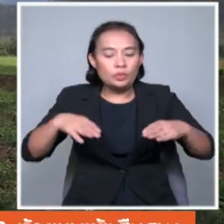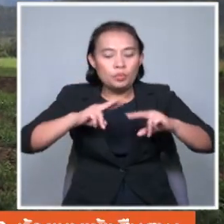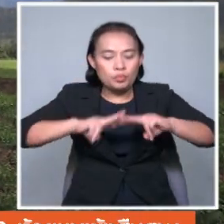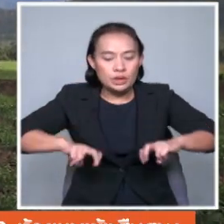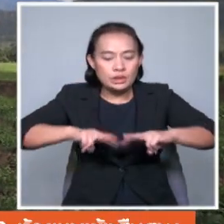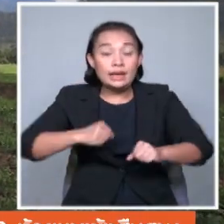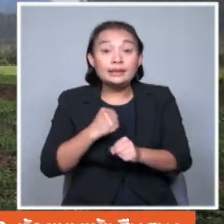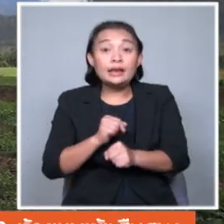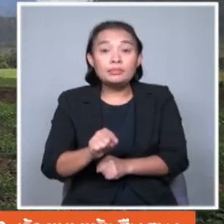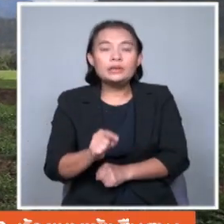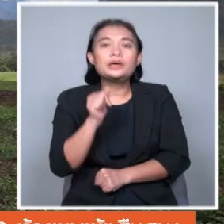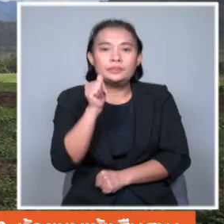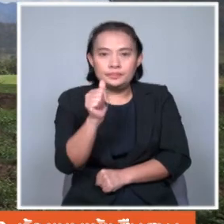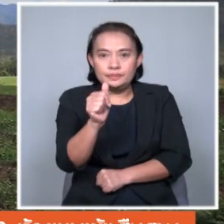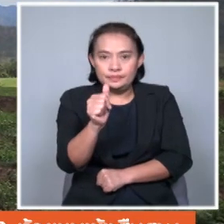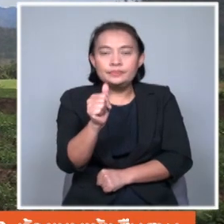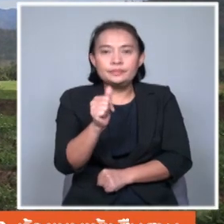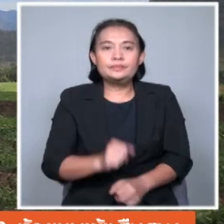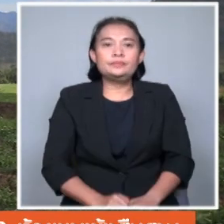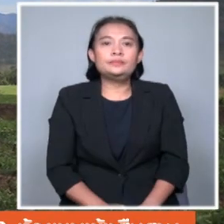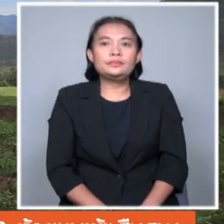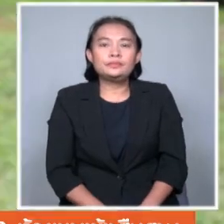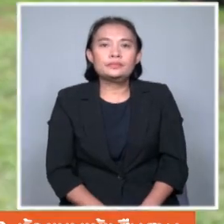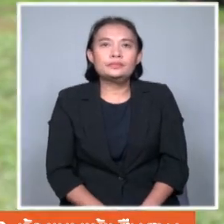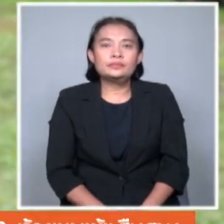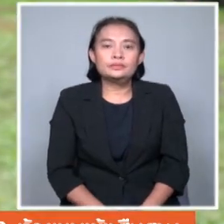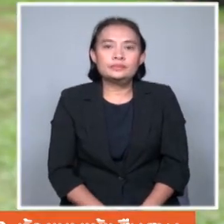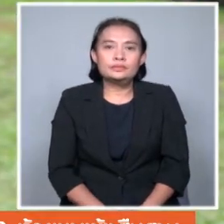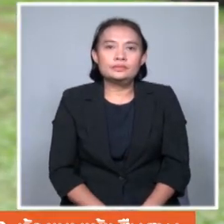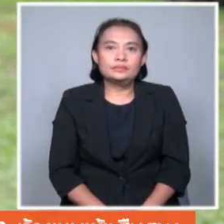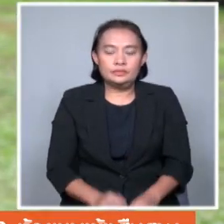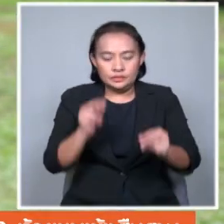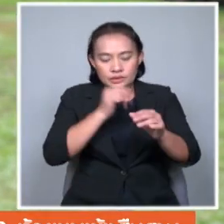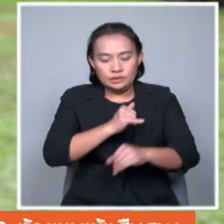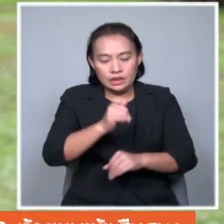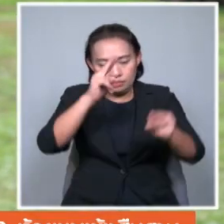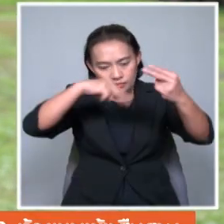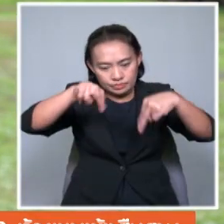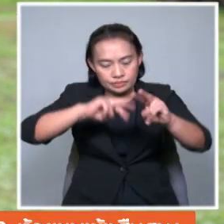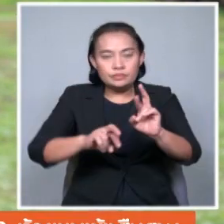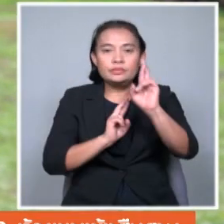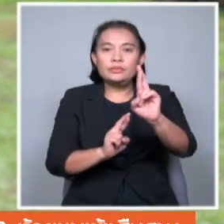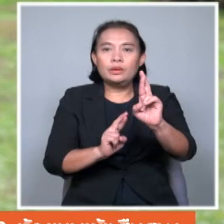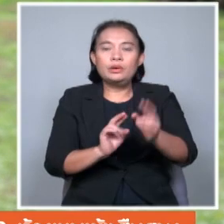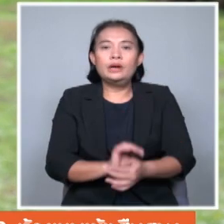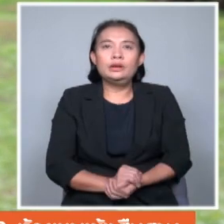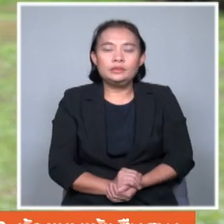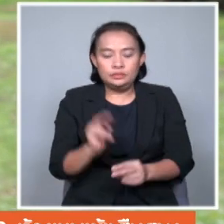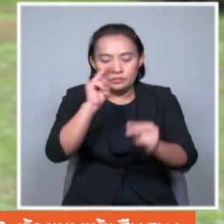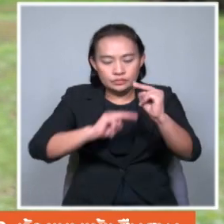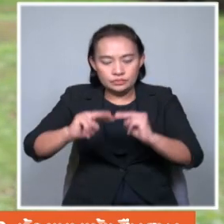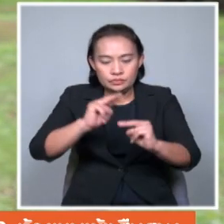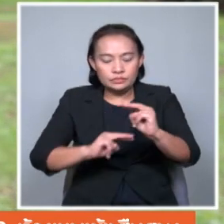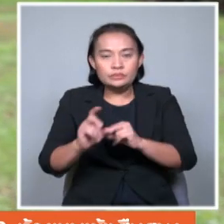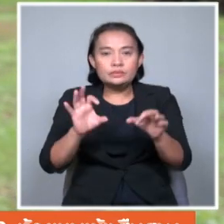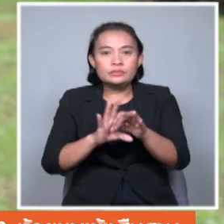บัติถือว่าดีที่สุดเท่าที่จะทำได้แล้วนะคะนั่นก็คือการลาดตระเวนเฝ้าระวังและตรวจหาทางเข้า